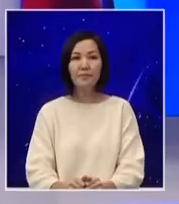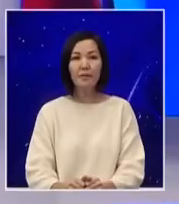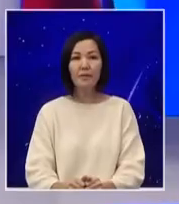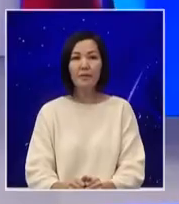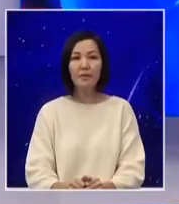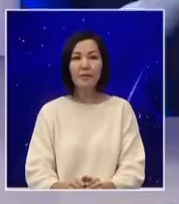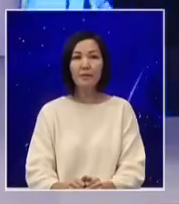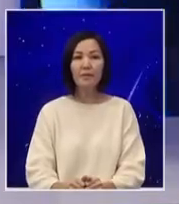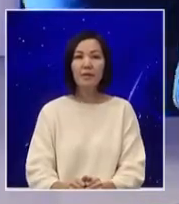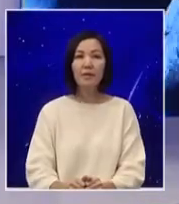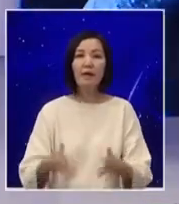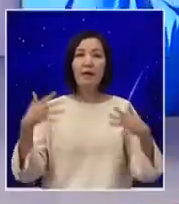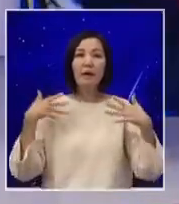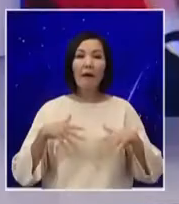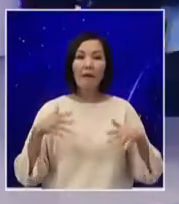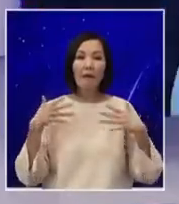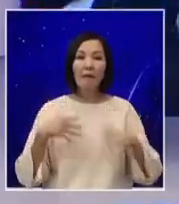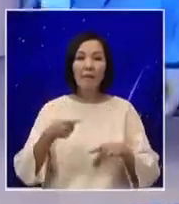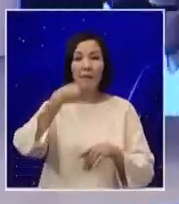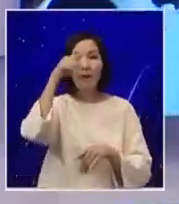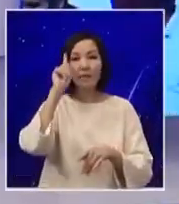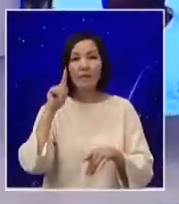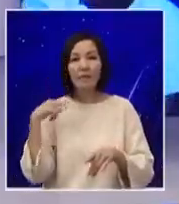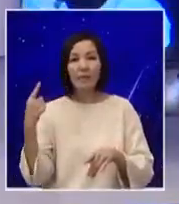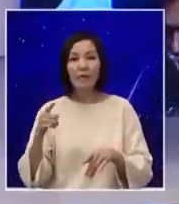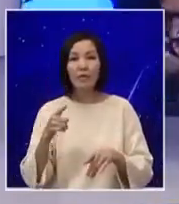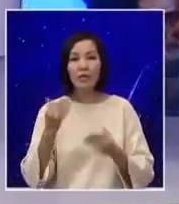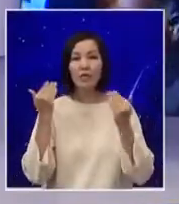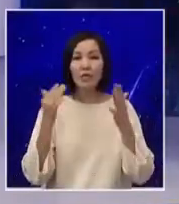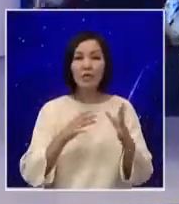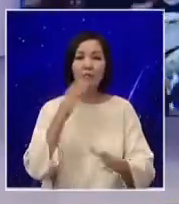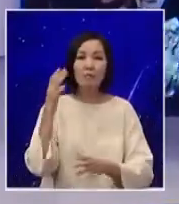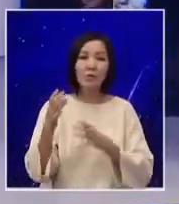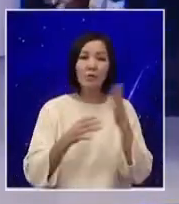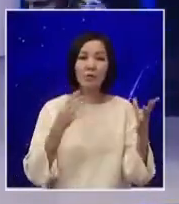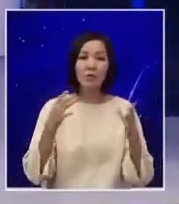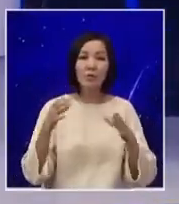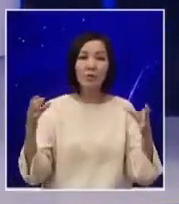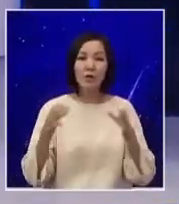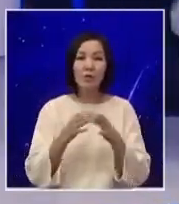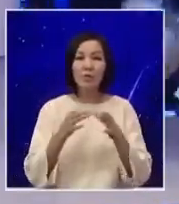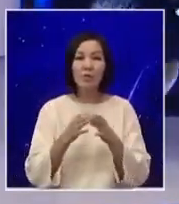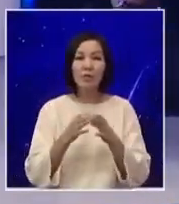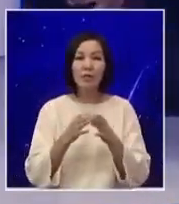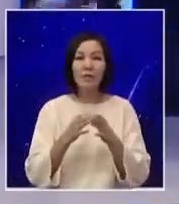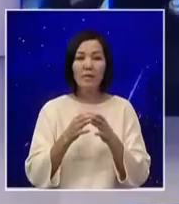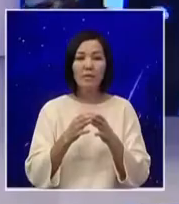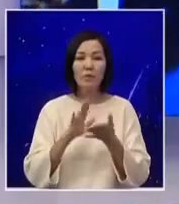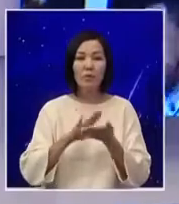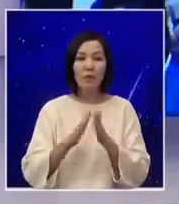тем временем армения и азербайджан отвергают призывы международного сообщества сесть за стол переговоров